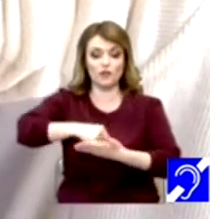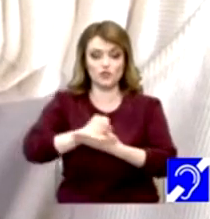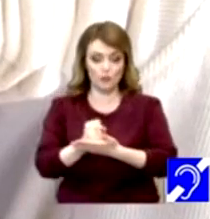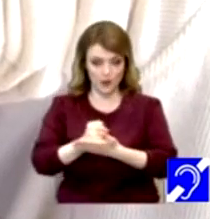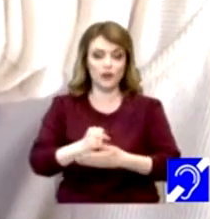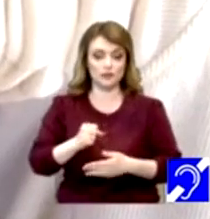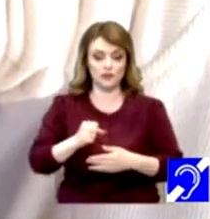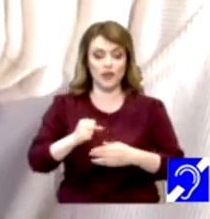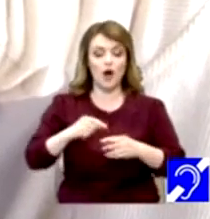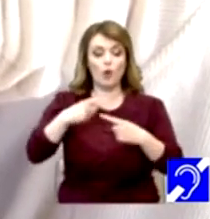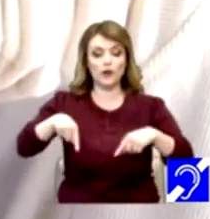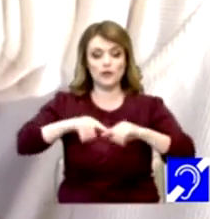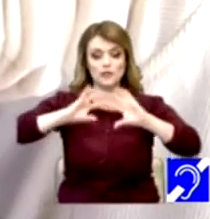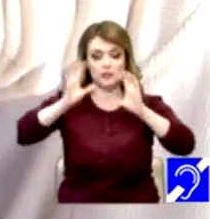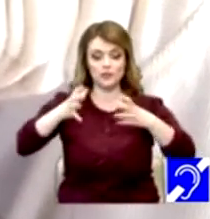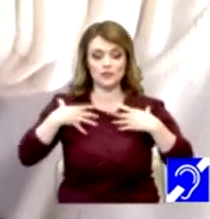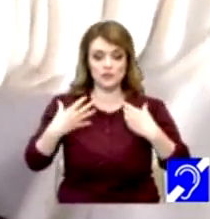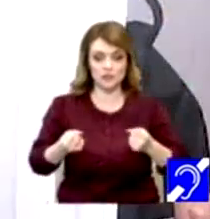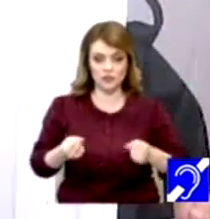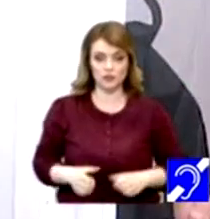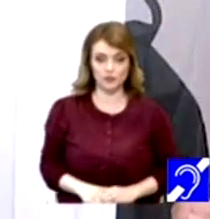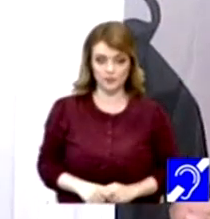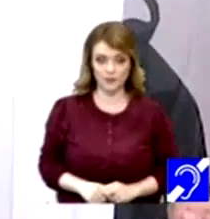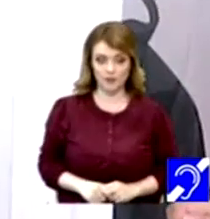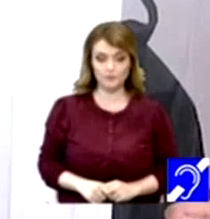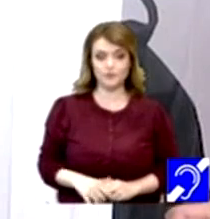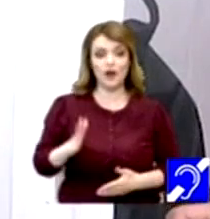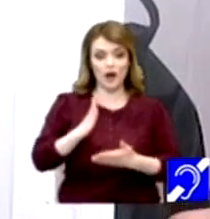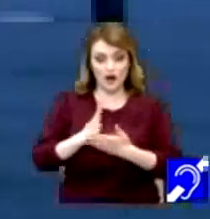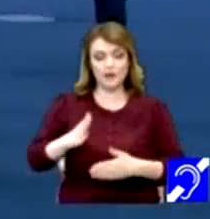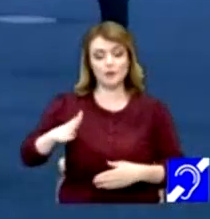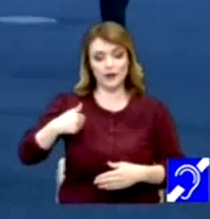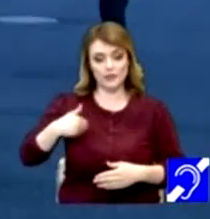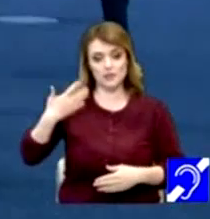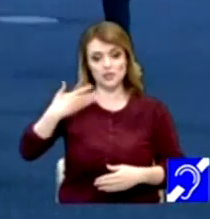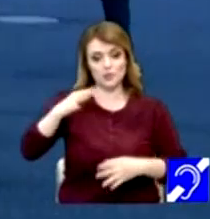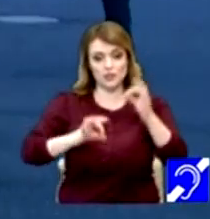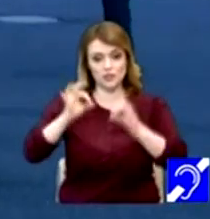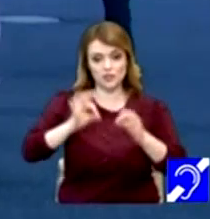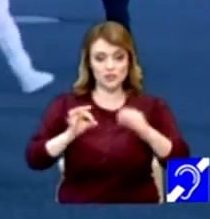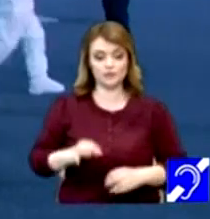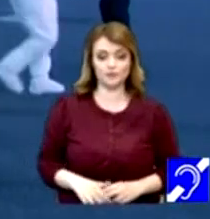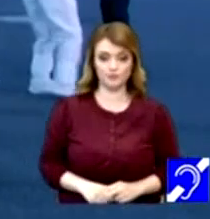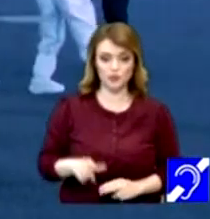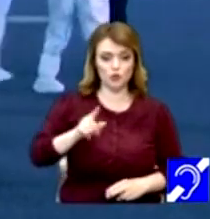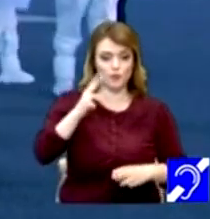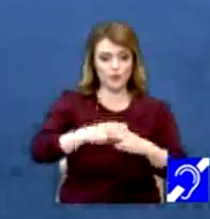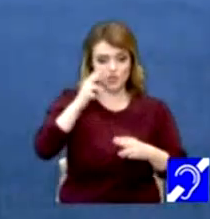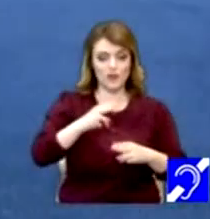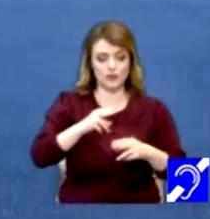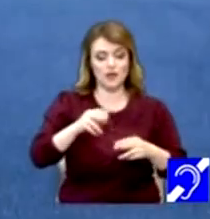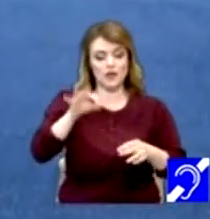Brazilia, eficacitatea sa a fost evaluată la aproximativ 50% pentru a preveni contaminarea și la 80% pentru a